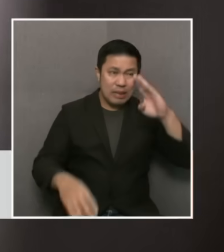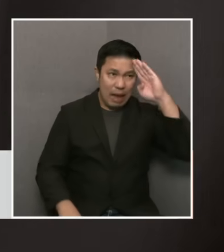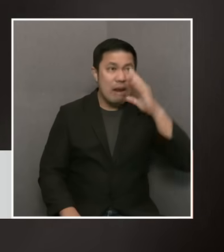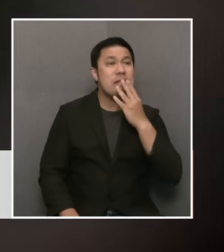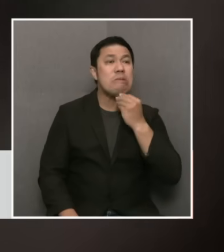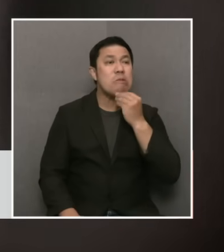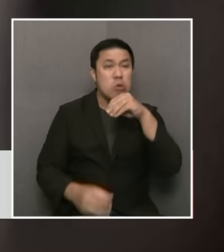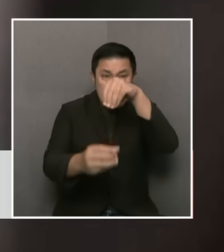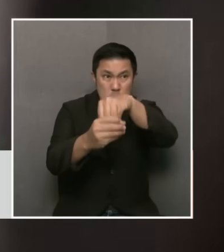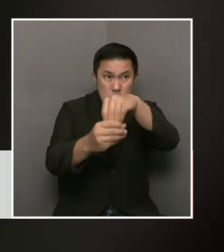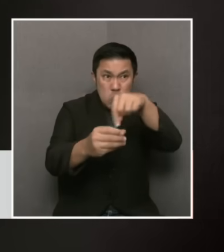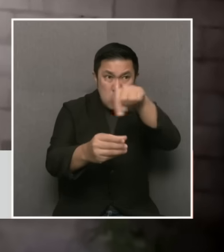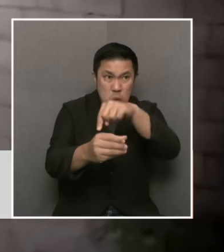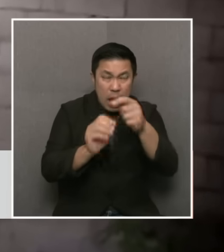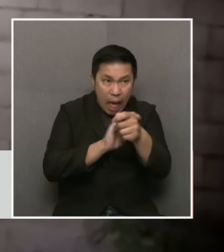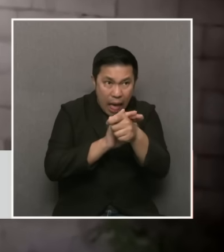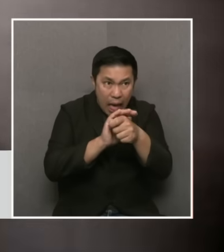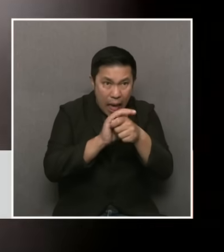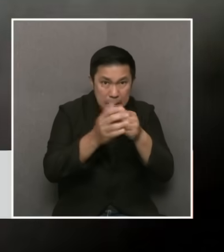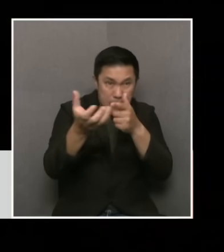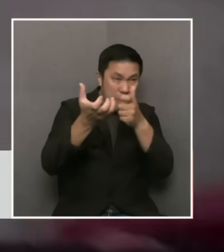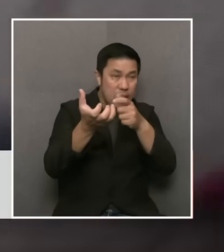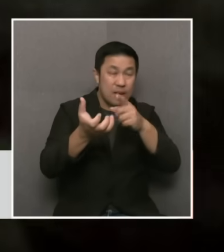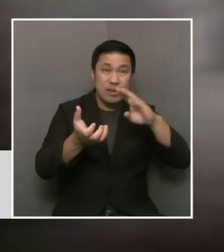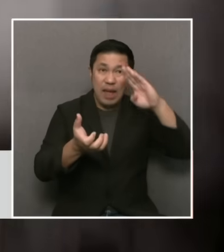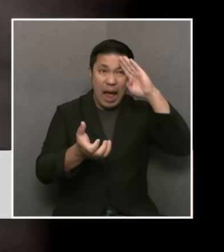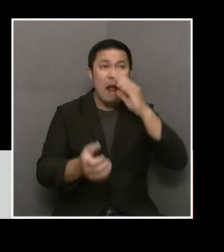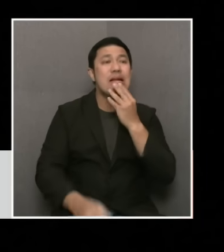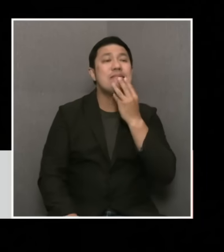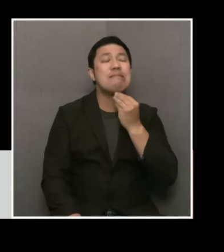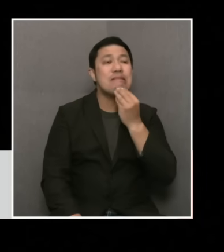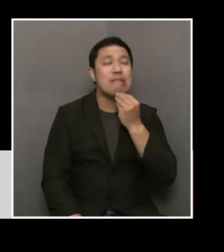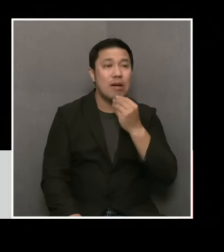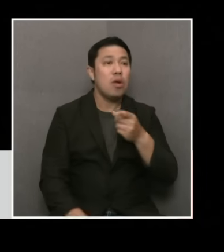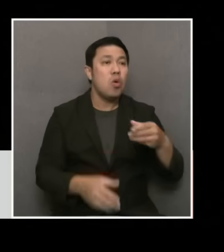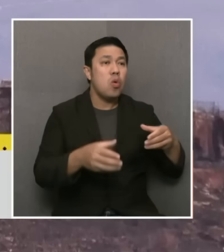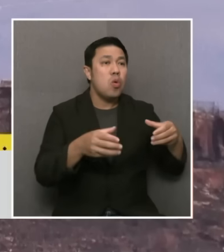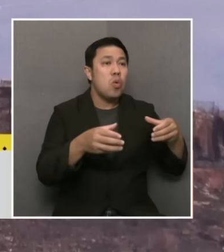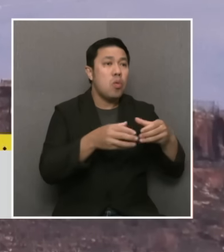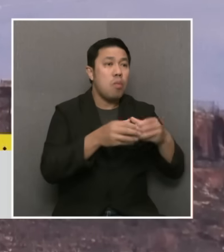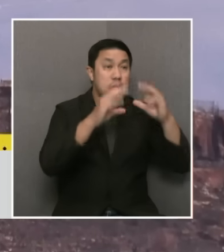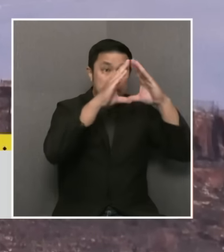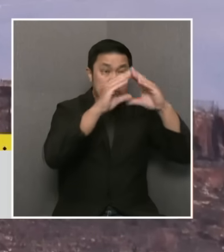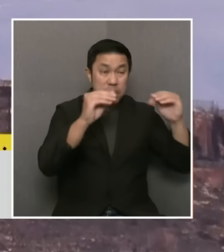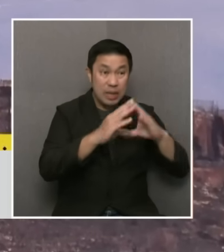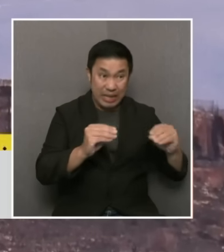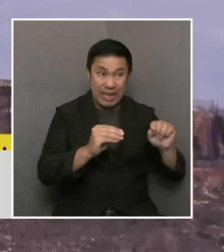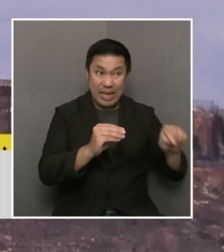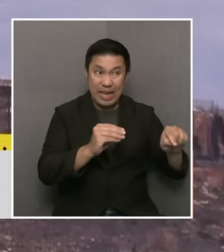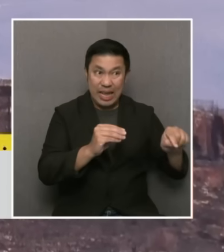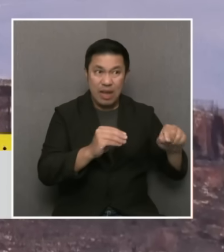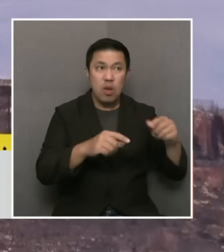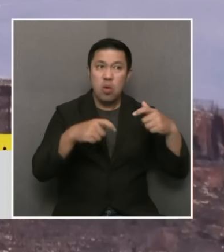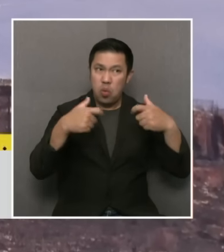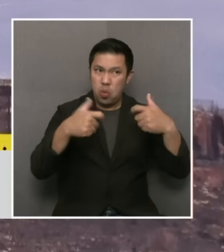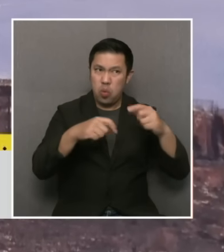อลอาศัยอยู่ข้างในแล้วก็ซุ่มยิงทหารอิสราเอลอยู่ส่วนฝ่ายฮิซบอลลาห์ในเลบานอนค่ะก็มีการเปิดเผยคลิป